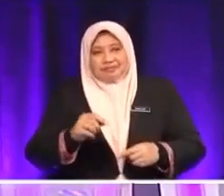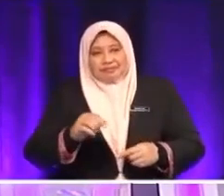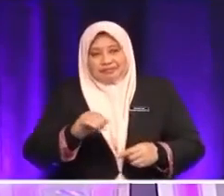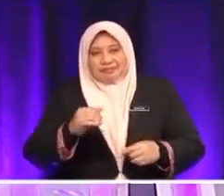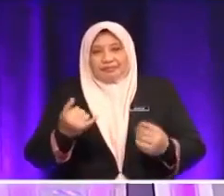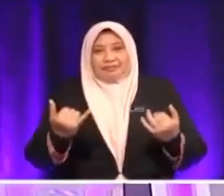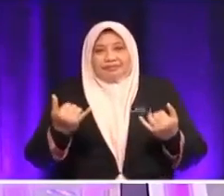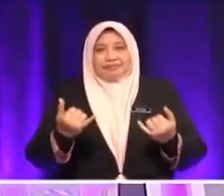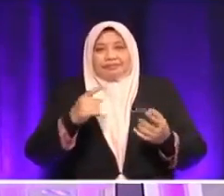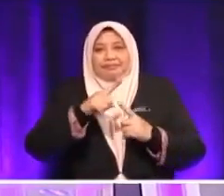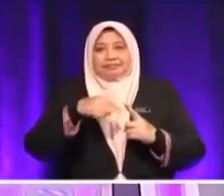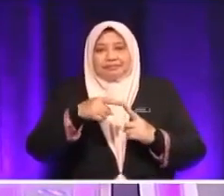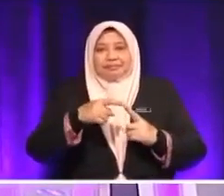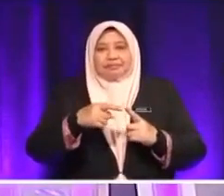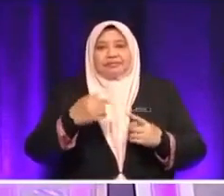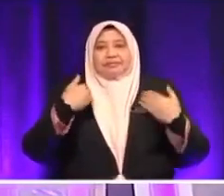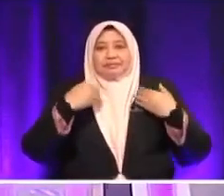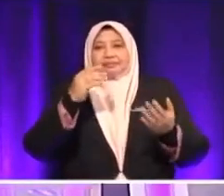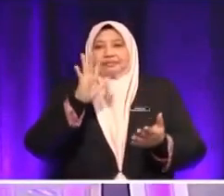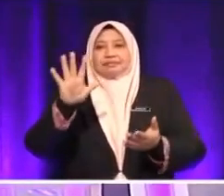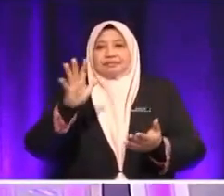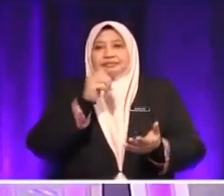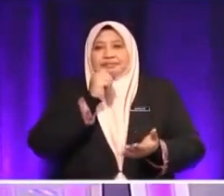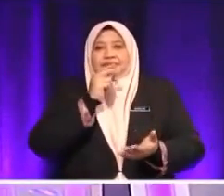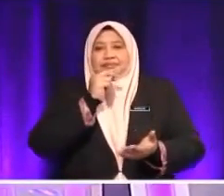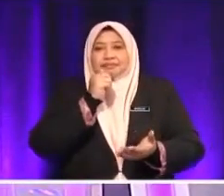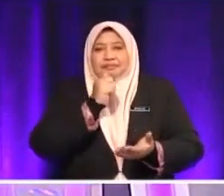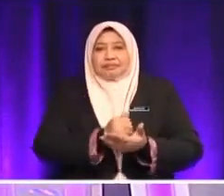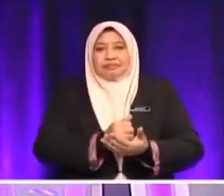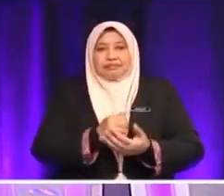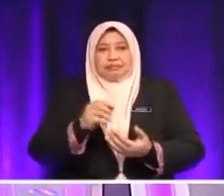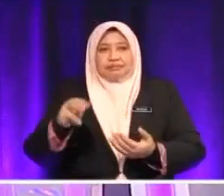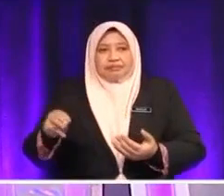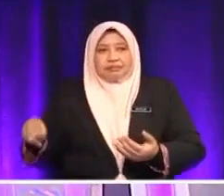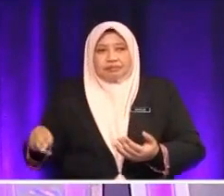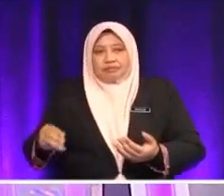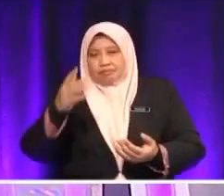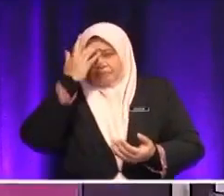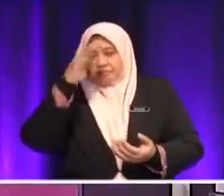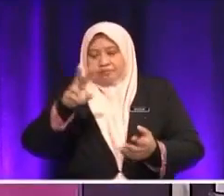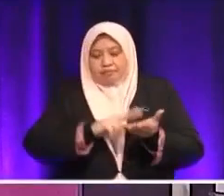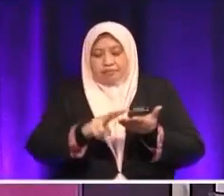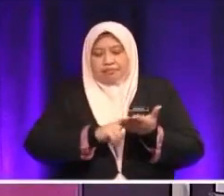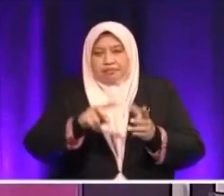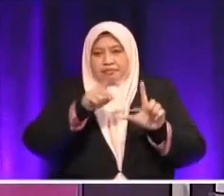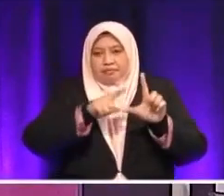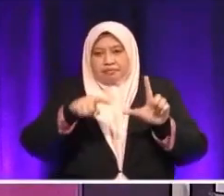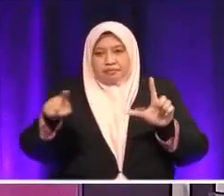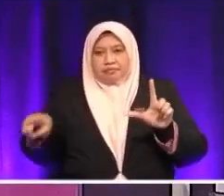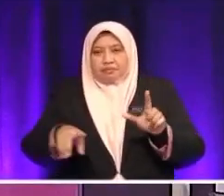dan bila kita ada 55 nilai ini dan kita tahu murid kita kena pandai membaca grafik